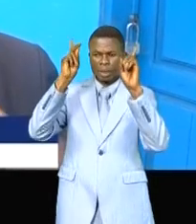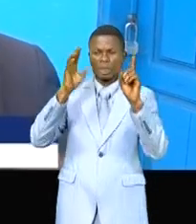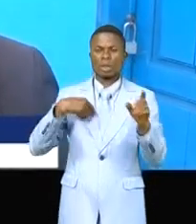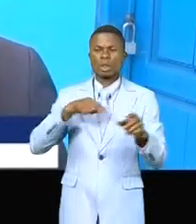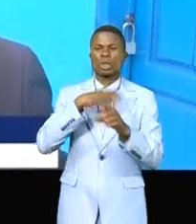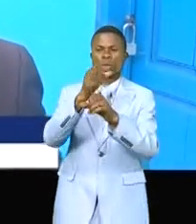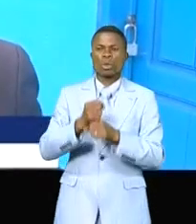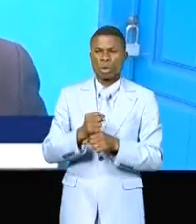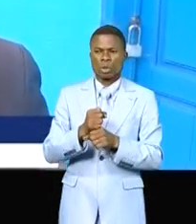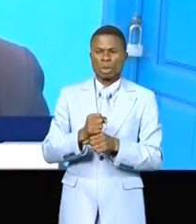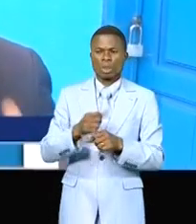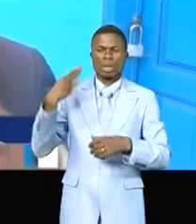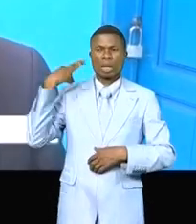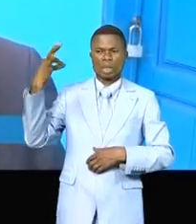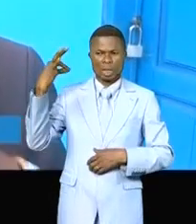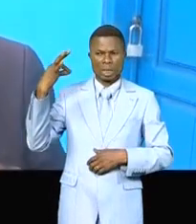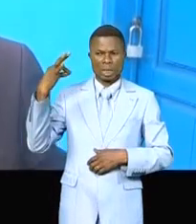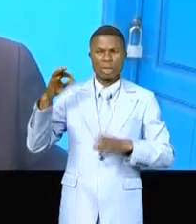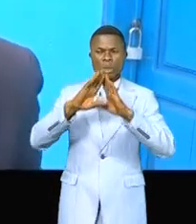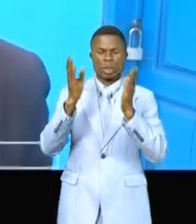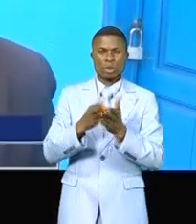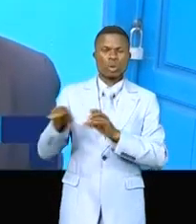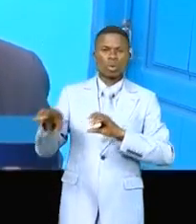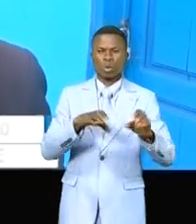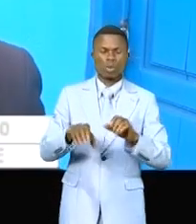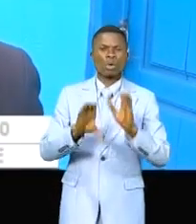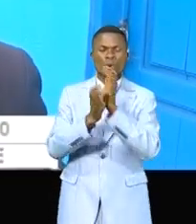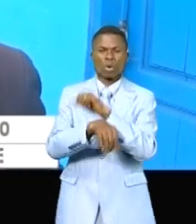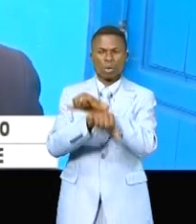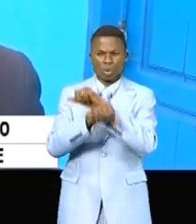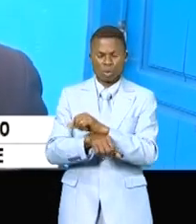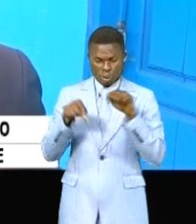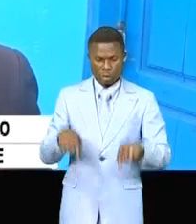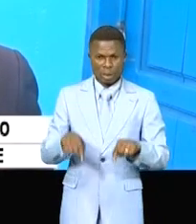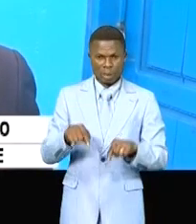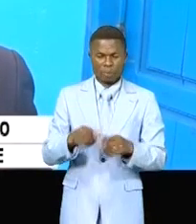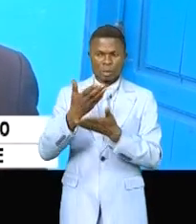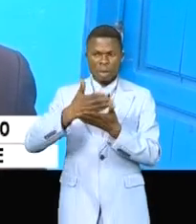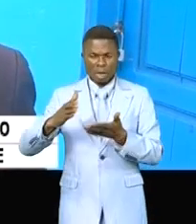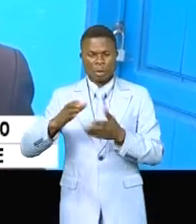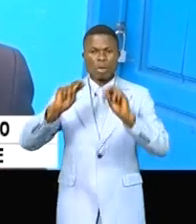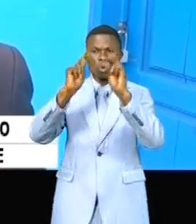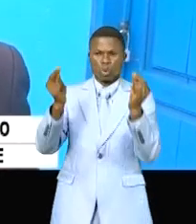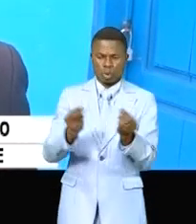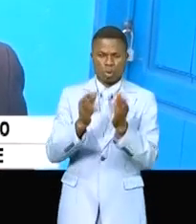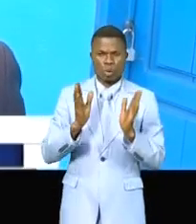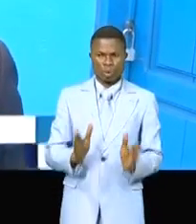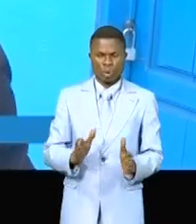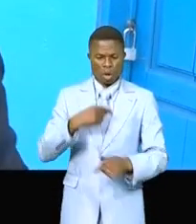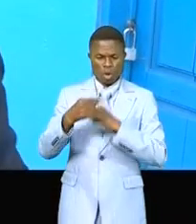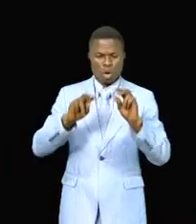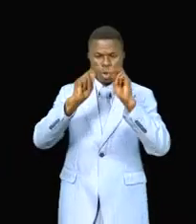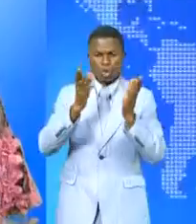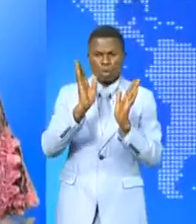à entendre tous les candidats émanant de toutes les entités coutumières. Maintenant là, nous sommes à la phase de groupement. On vient de commencer avec le groupement